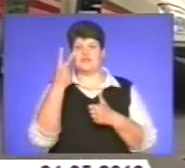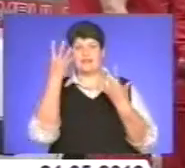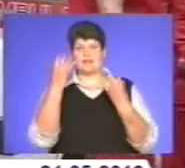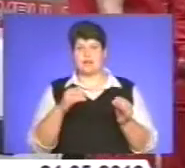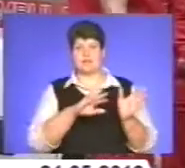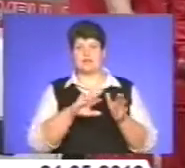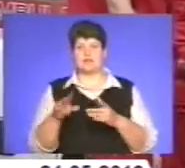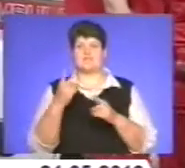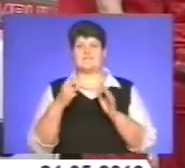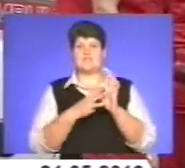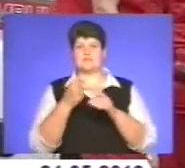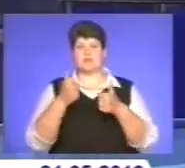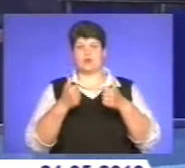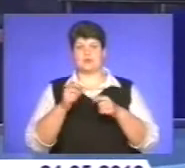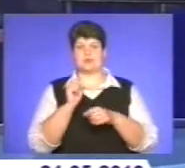8 конкурсних